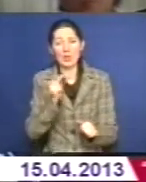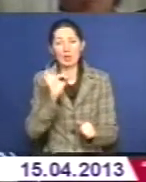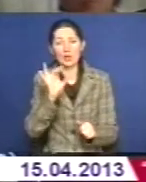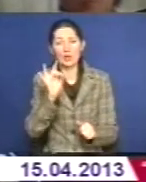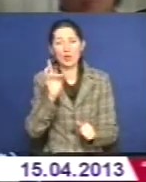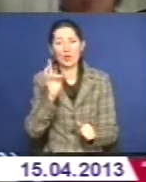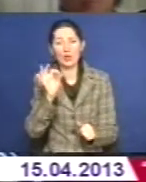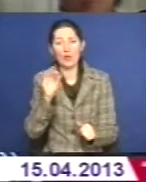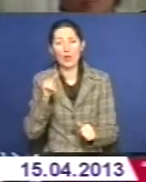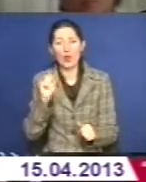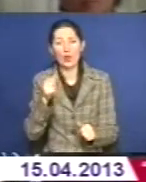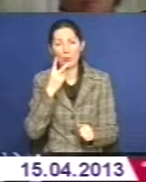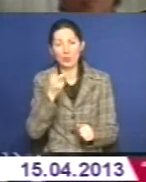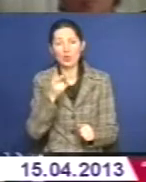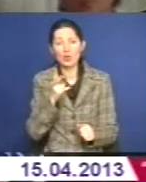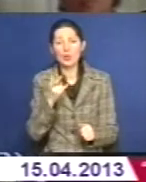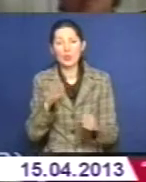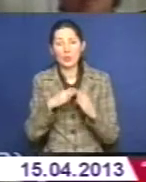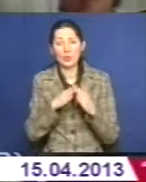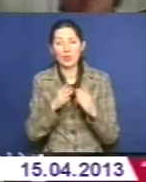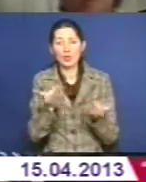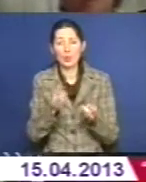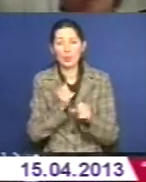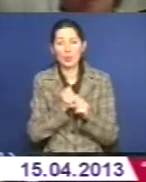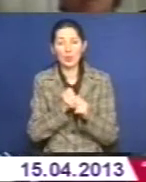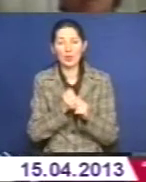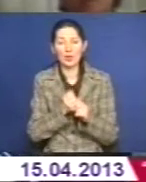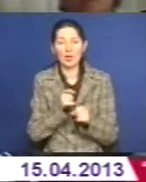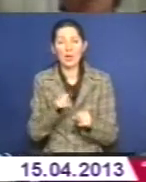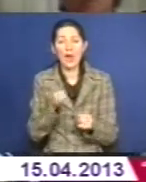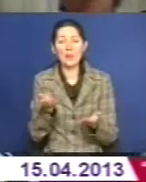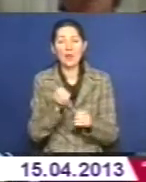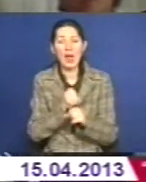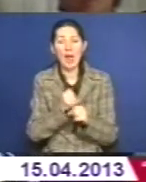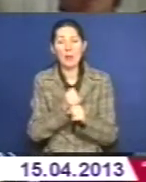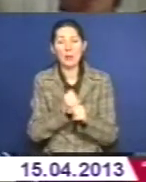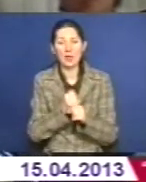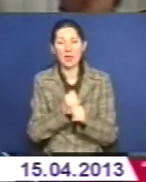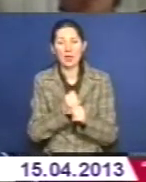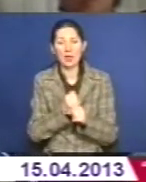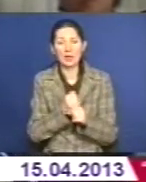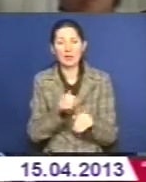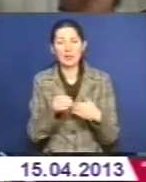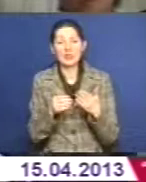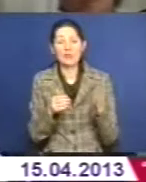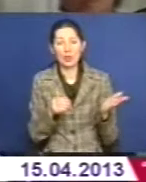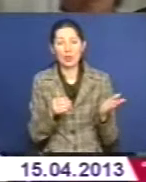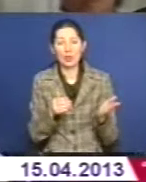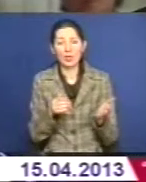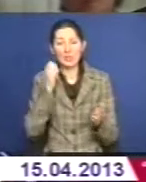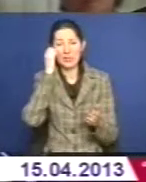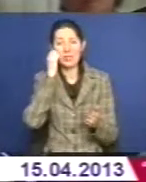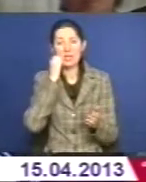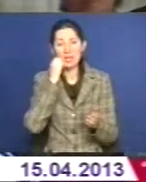за будинок? Це ж треба його зробити, і то негайно. А там, де аптека з лівої сторони, так? Це ж старовинний,